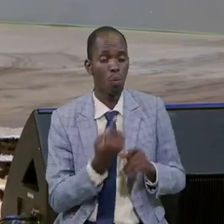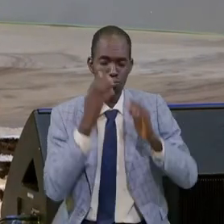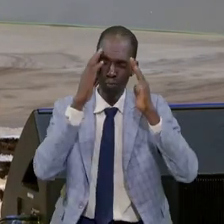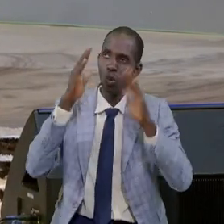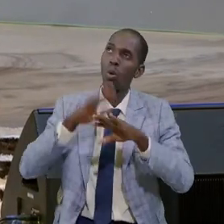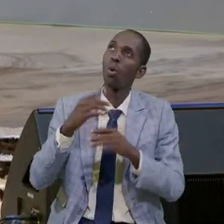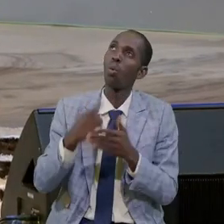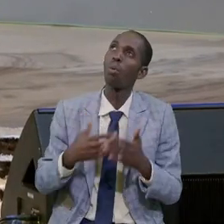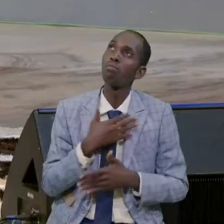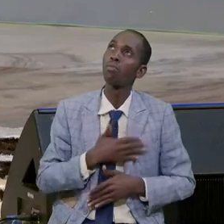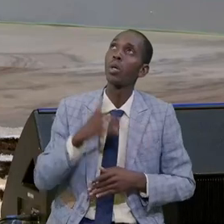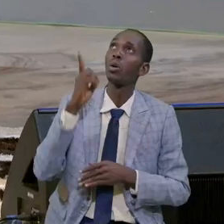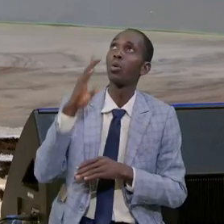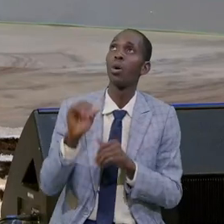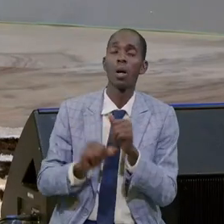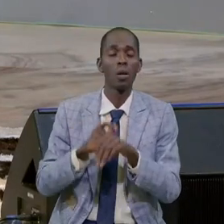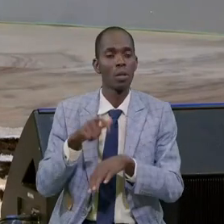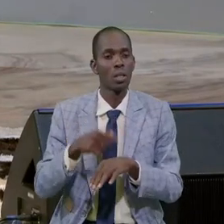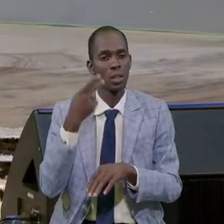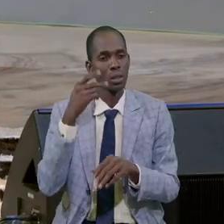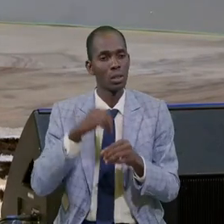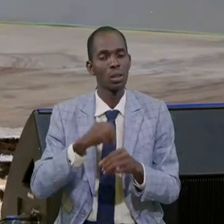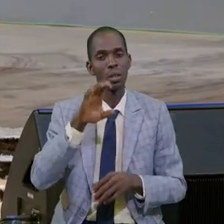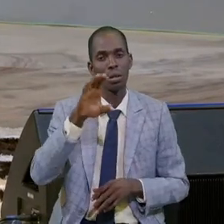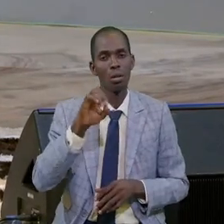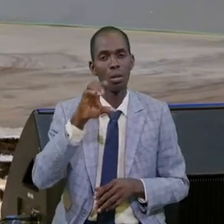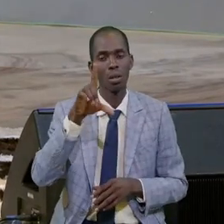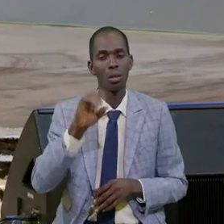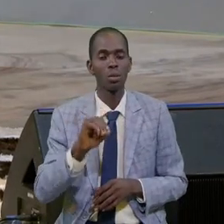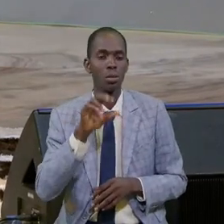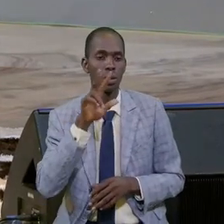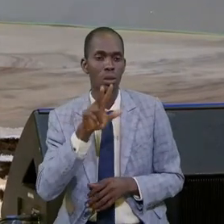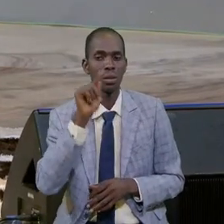joie, mais ce qui plaît à Dieu à tout moment.